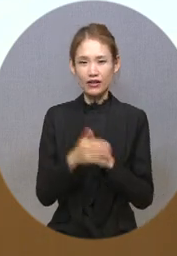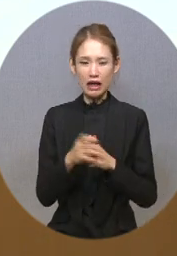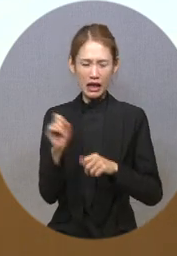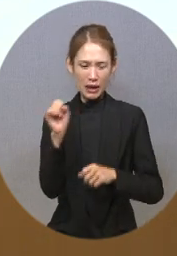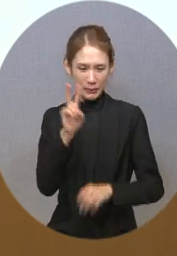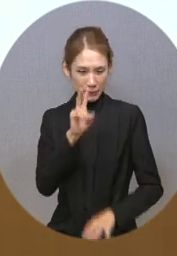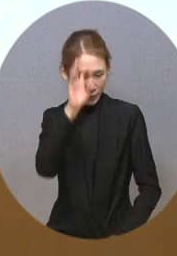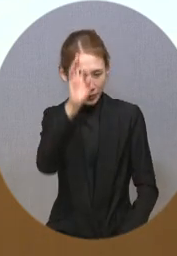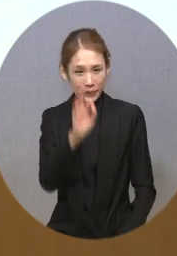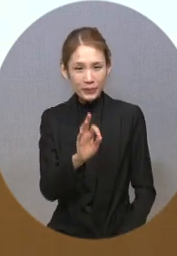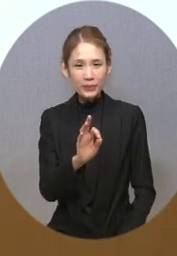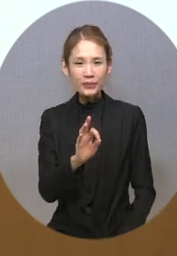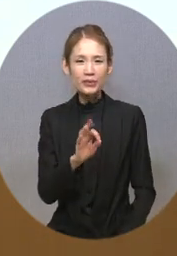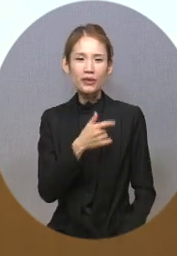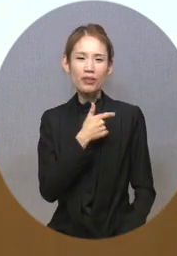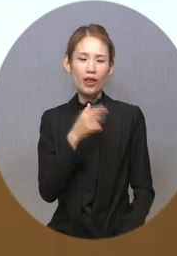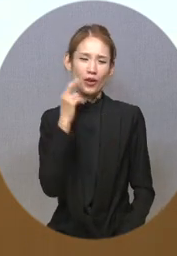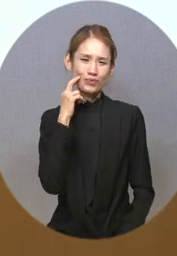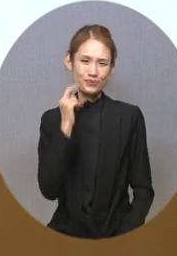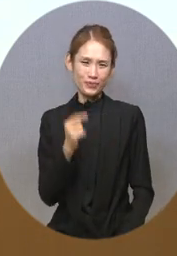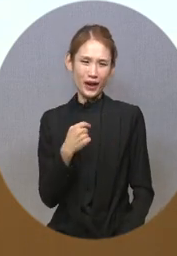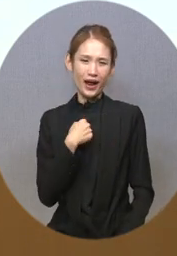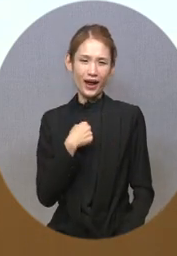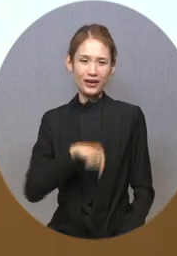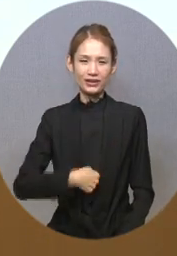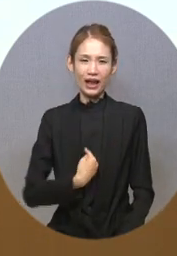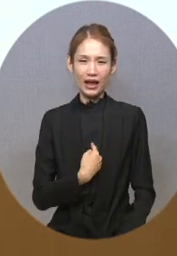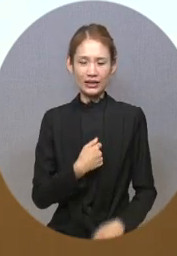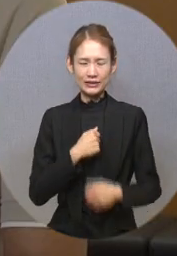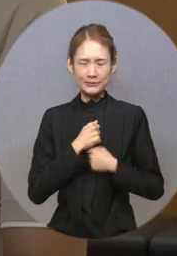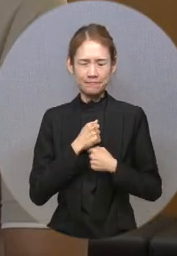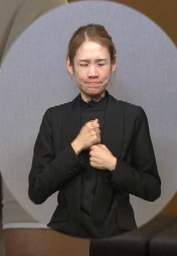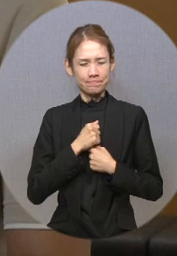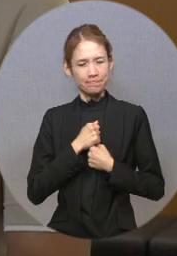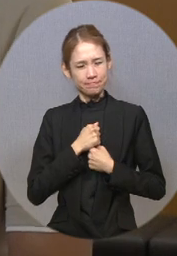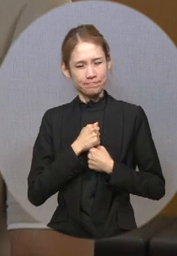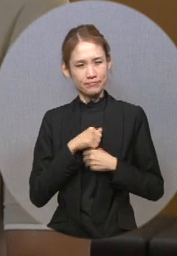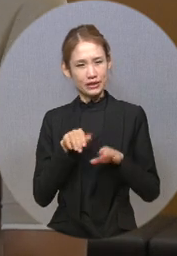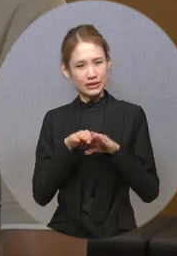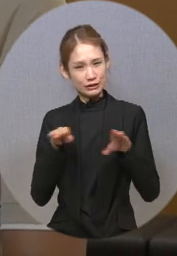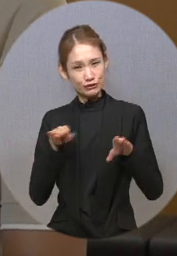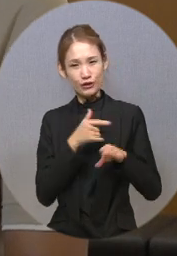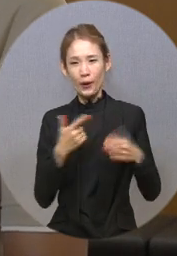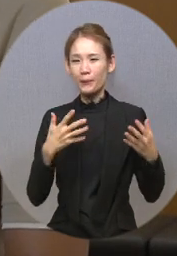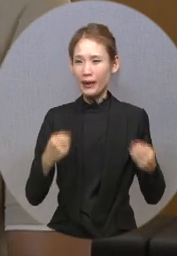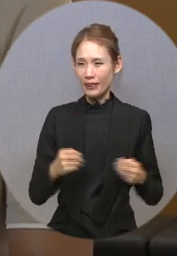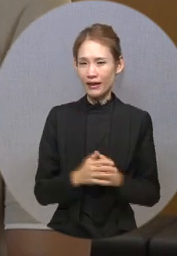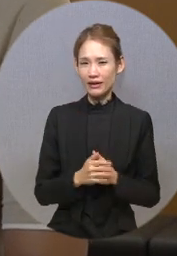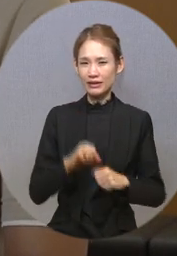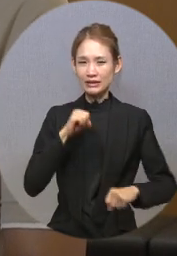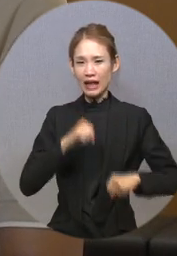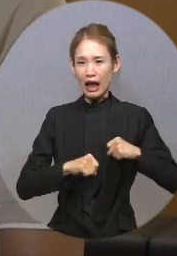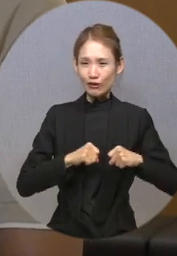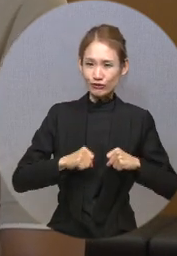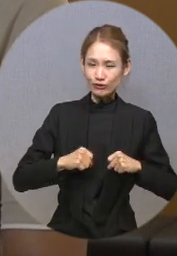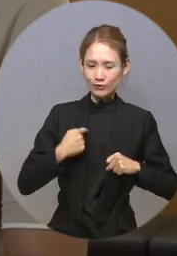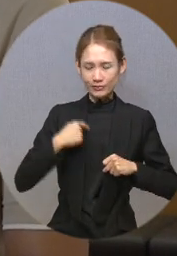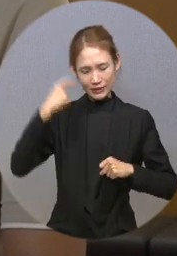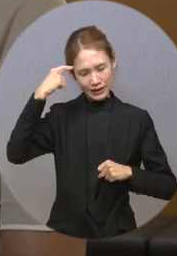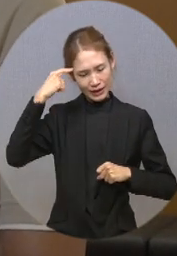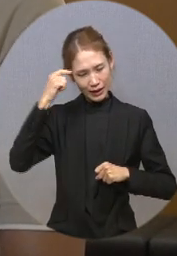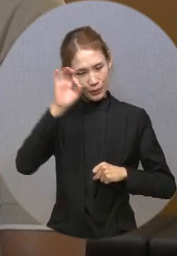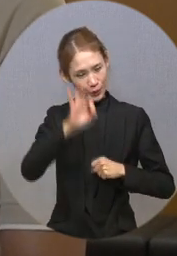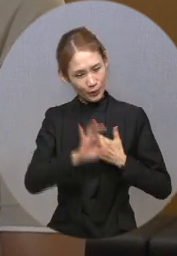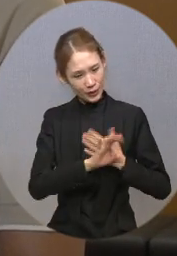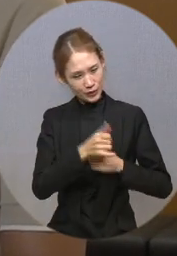보니까 너무 자기가 지켜야 될 선이 많아요. 좀 자유분방한 사람이 보면은 꽉 막혔다고 생각할 수 있을